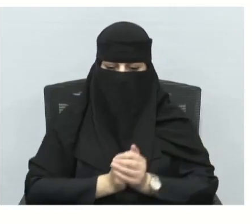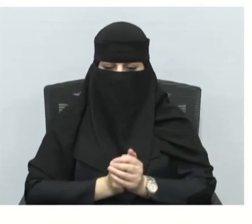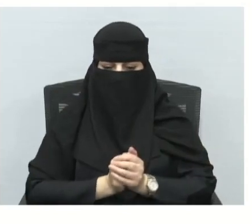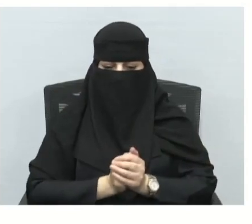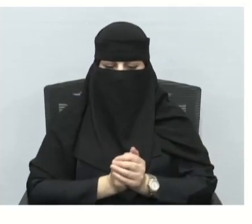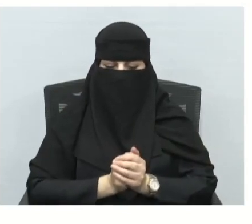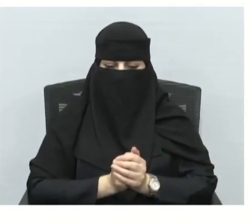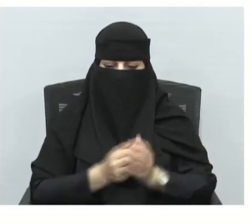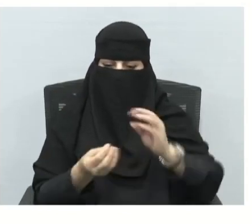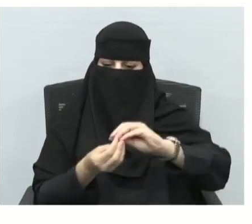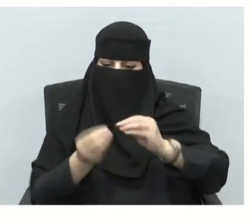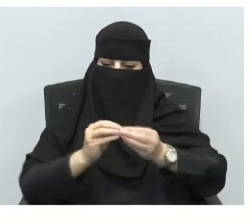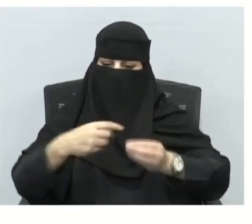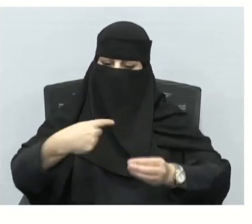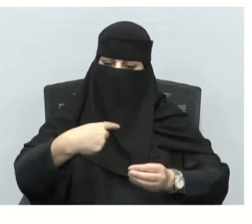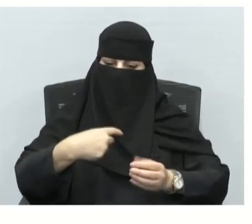ارتب